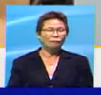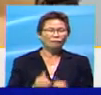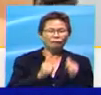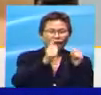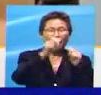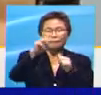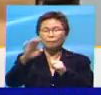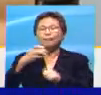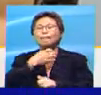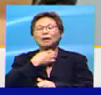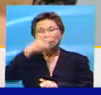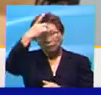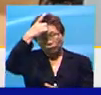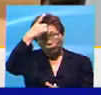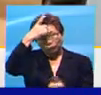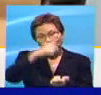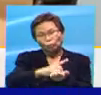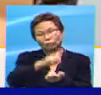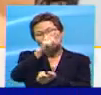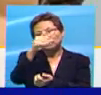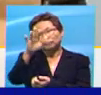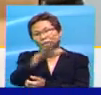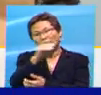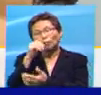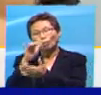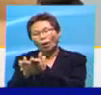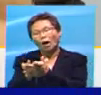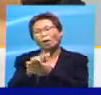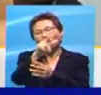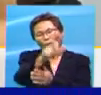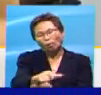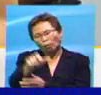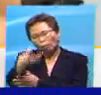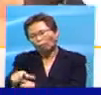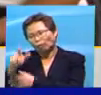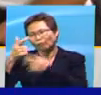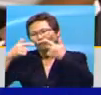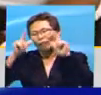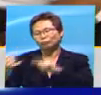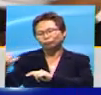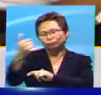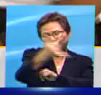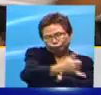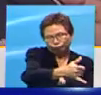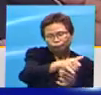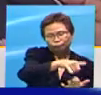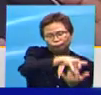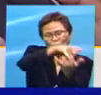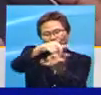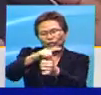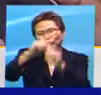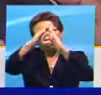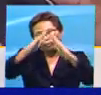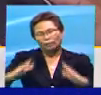Terdahulu, Menteri Besar Perak Dato' Sri Dr. Zamri Abdul Kadir dan isteri serta beberapa orang kenamaan menziarahi jenazah di kediaman Allahyarham.